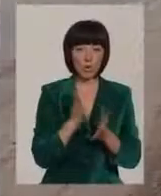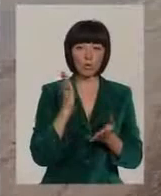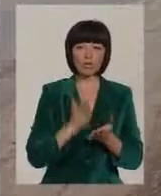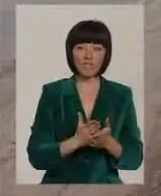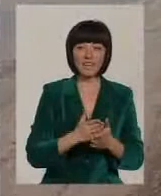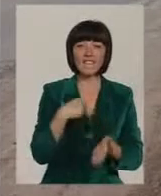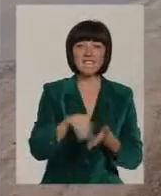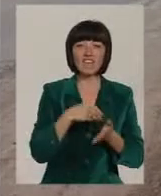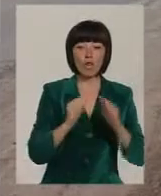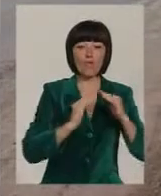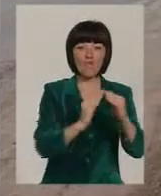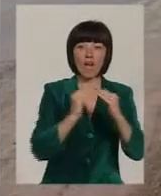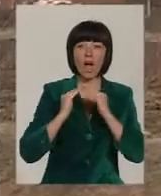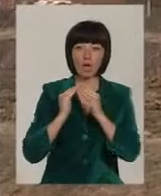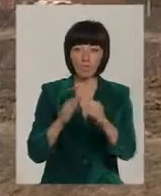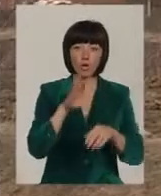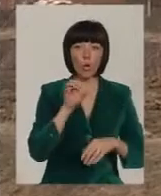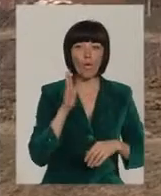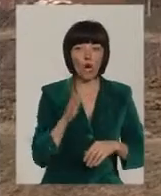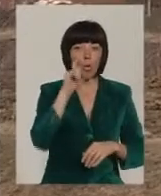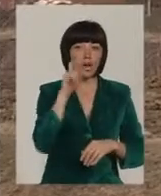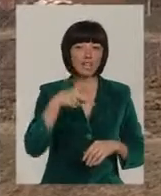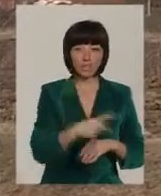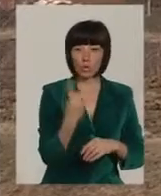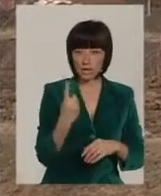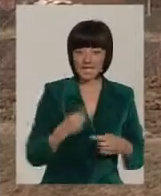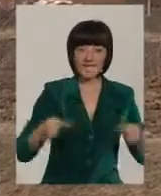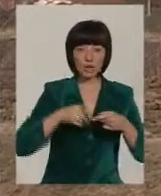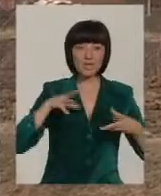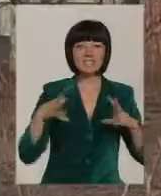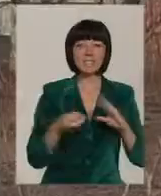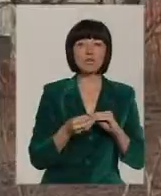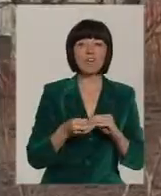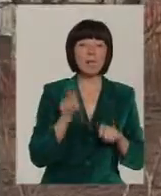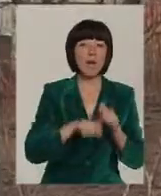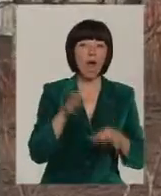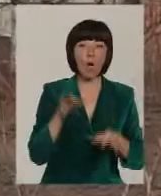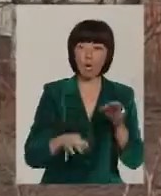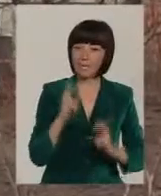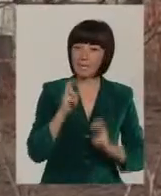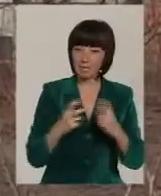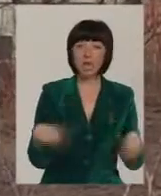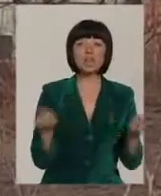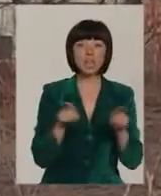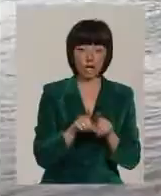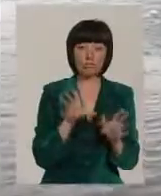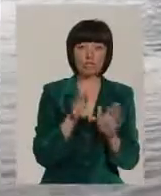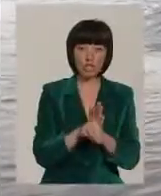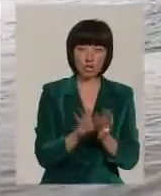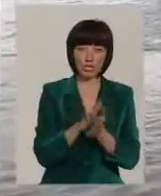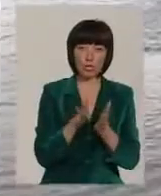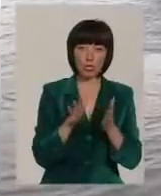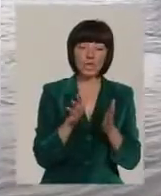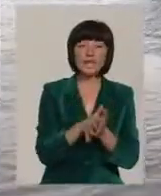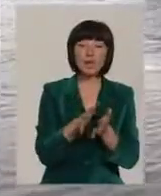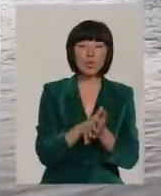розташована свиноферма ТОВ «Україна-2001». Згідно з висновками екологів, підприємство теж причетне до забруднення